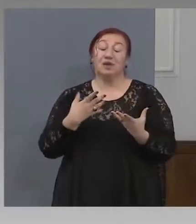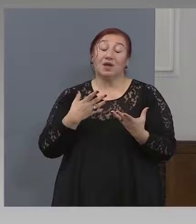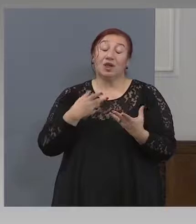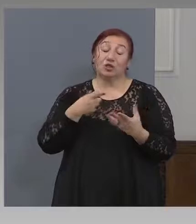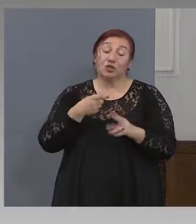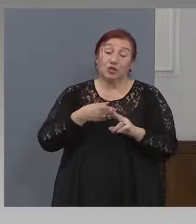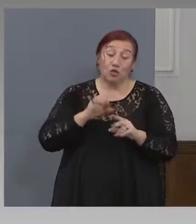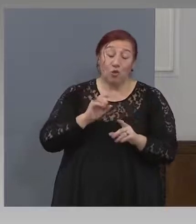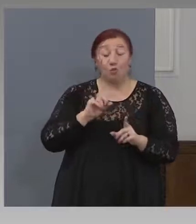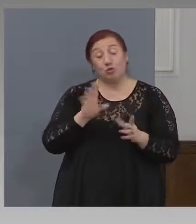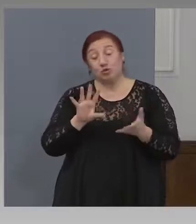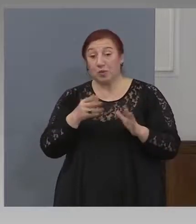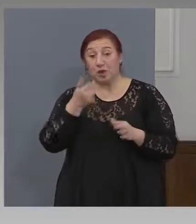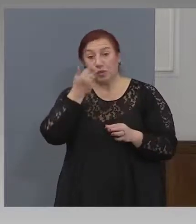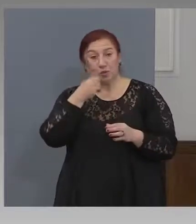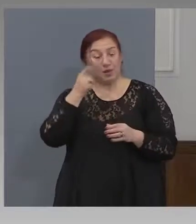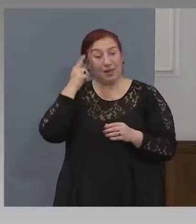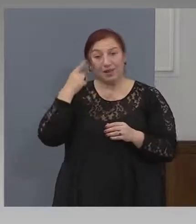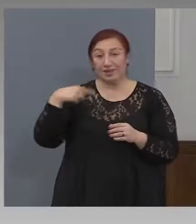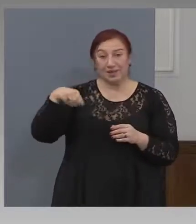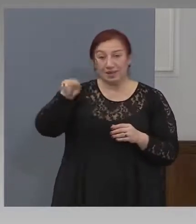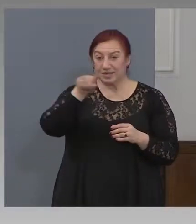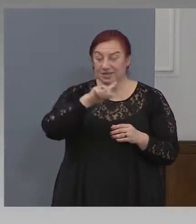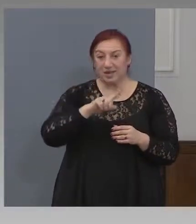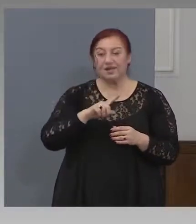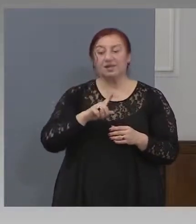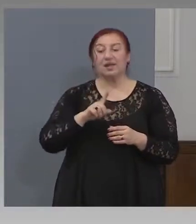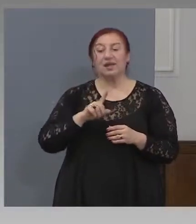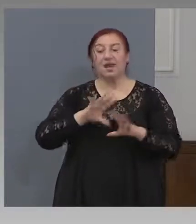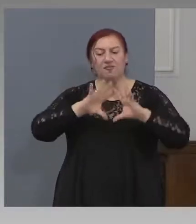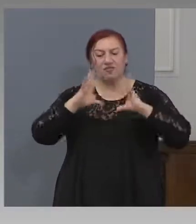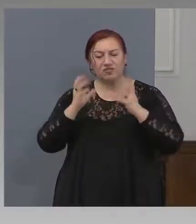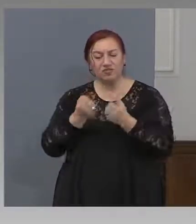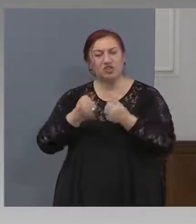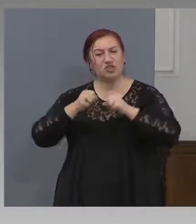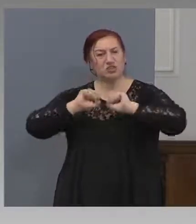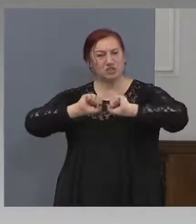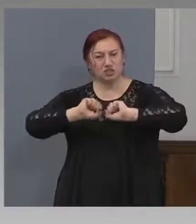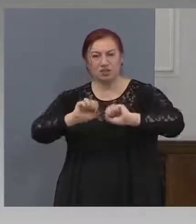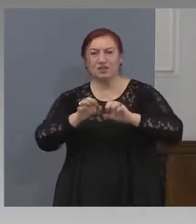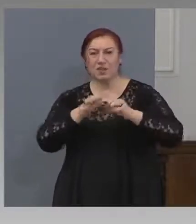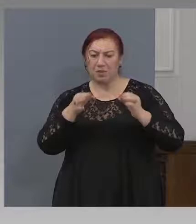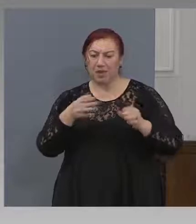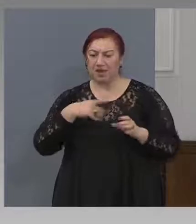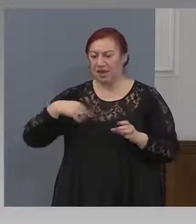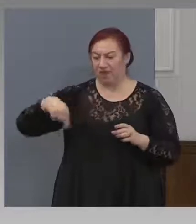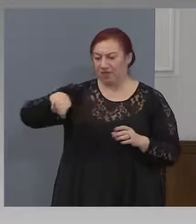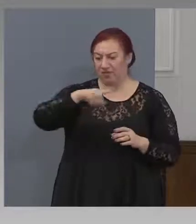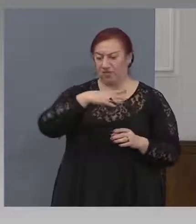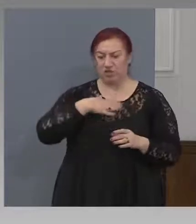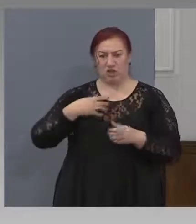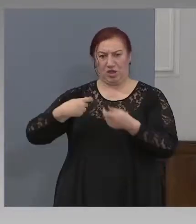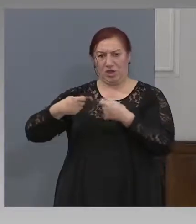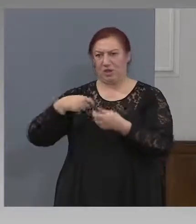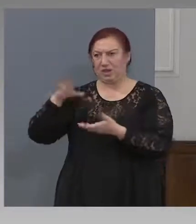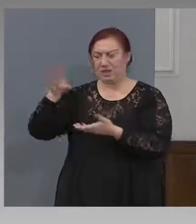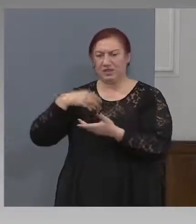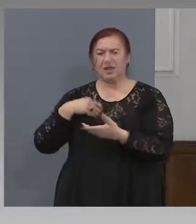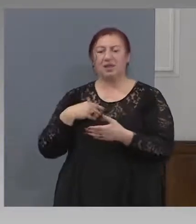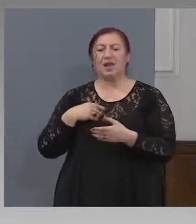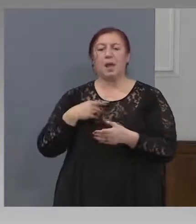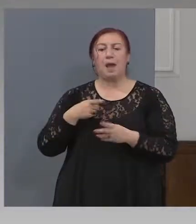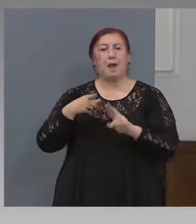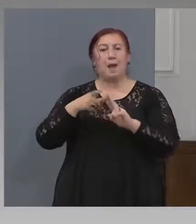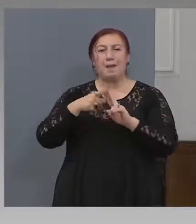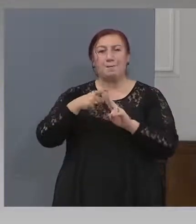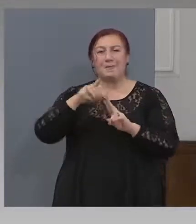би интересно да знаете, че наред с всички защитни мерки, които взехме всички вериги, и плексигласови